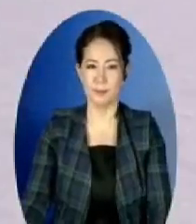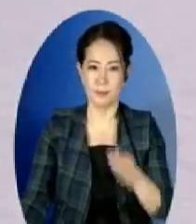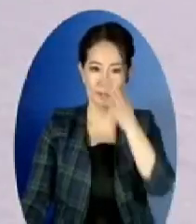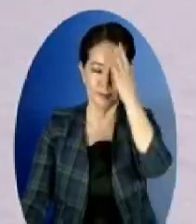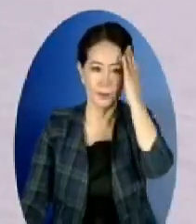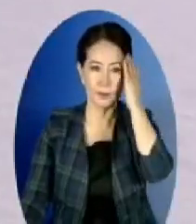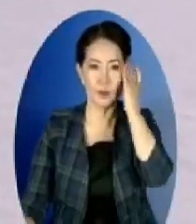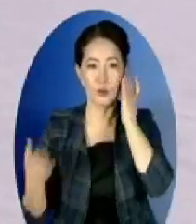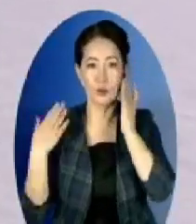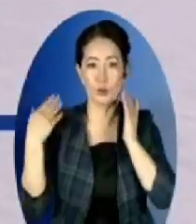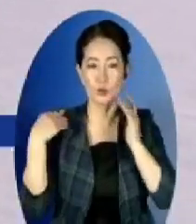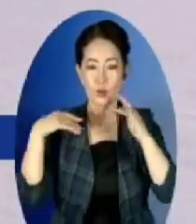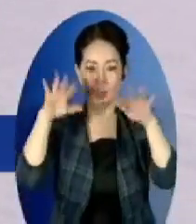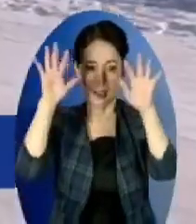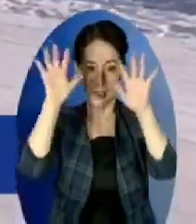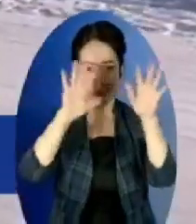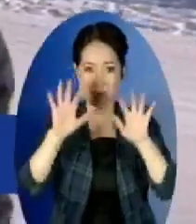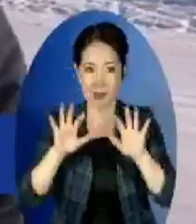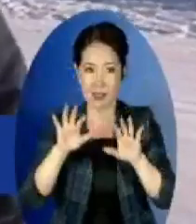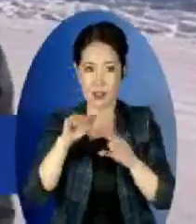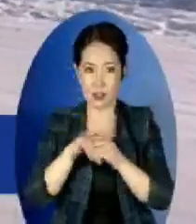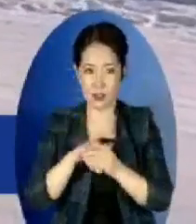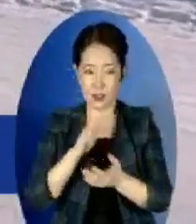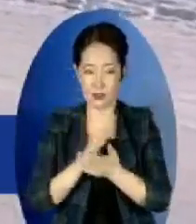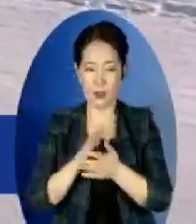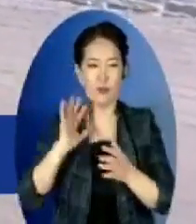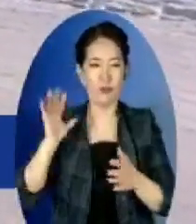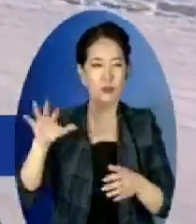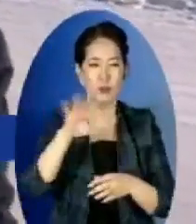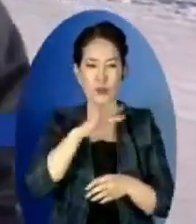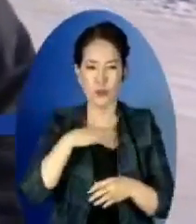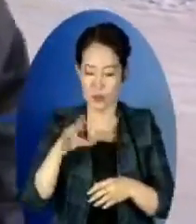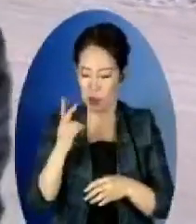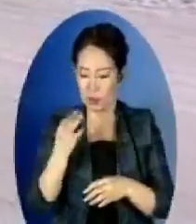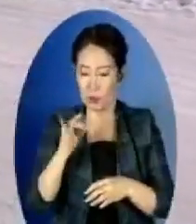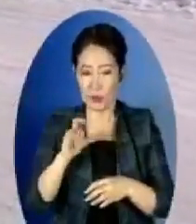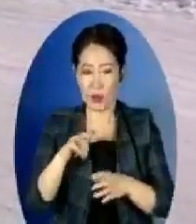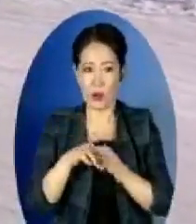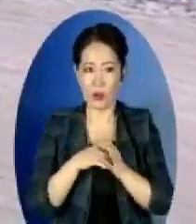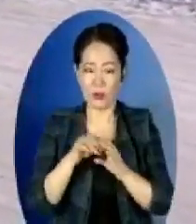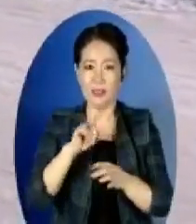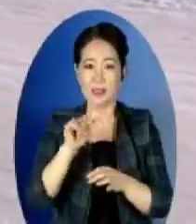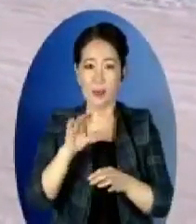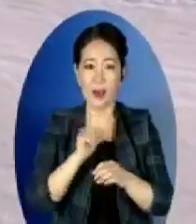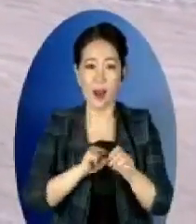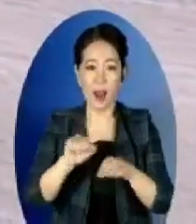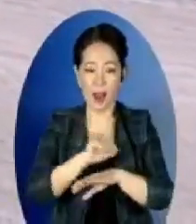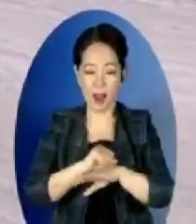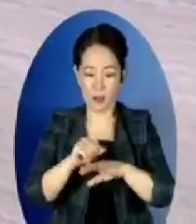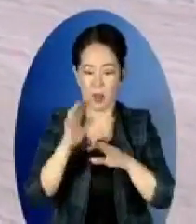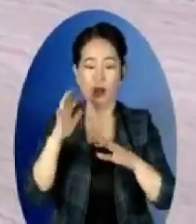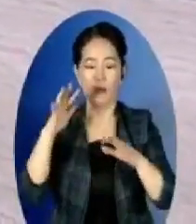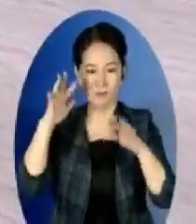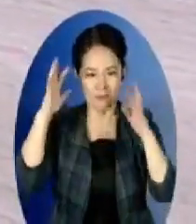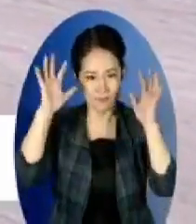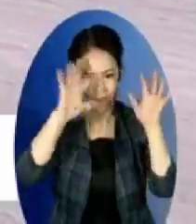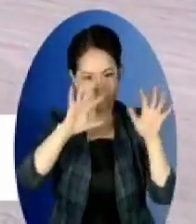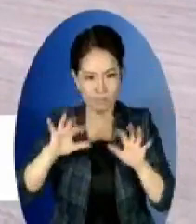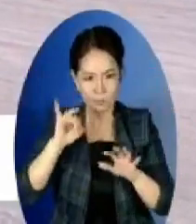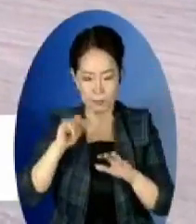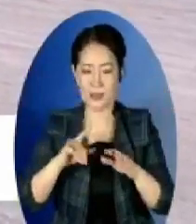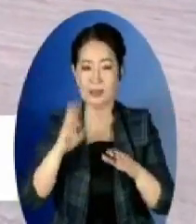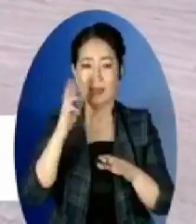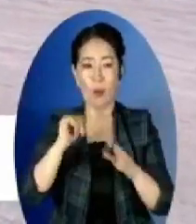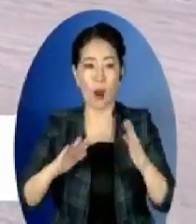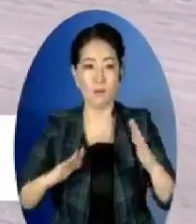Саяхан цас орж хөдөө орон нутгад одоо цас орсон байгаа. Энэ бол нийт нутгийг одоо хамарсан юм байна. Завхан аймгийн ихэд нийт нутгийг хамарсан гэдэг чинь. Гэхдээ бол даваагүй бол мэдээлэл